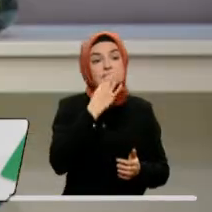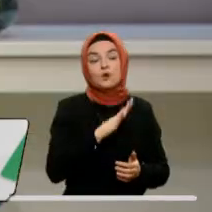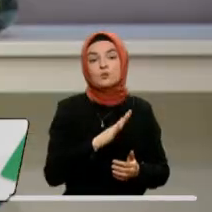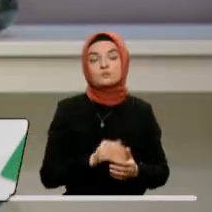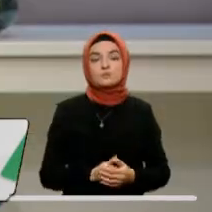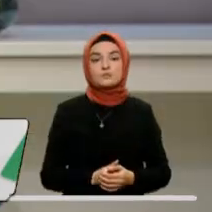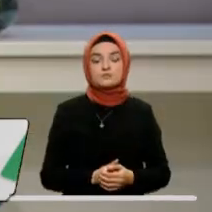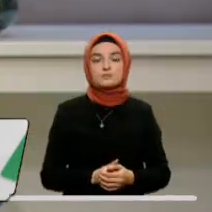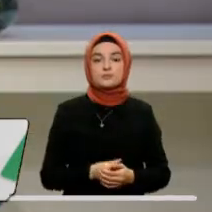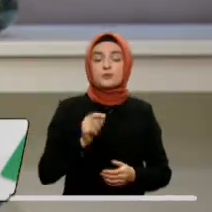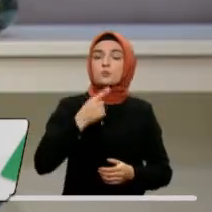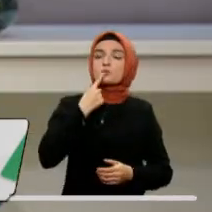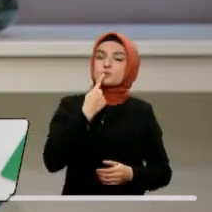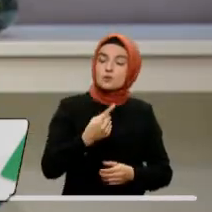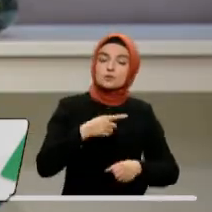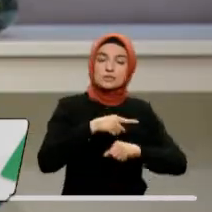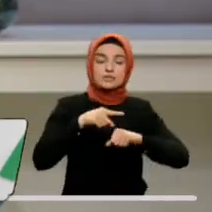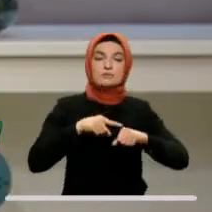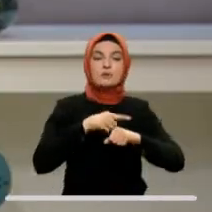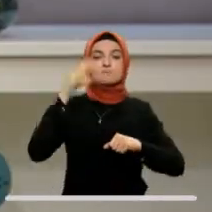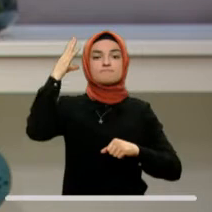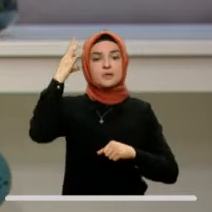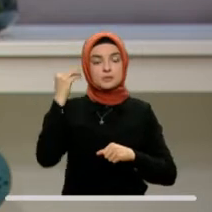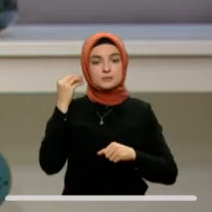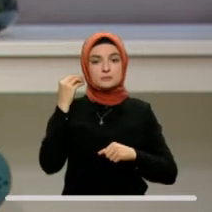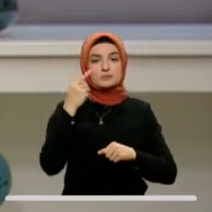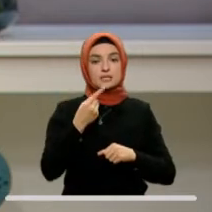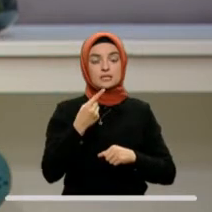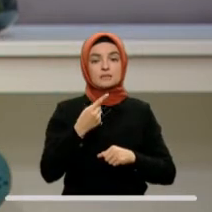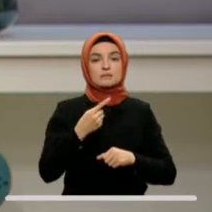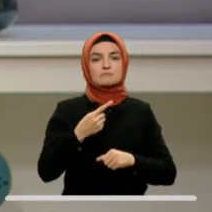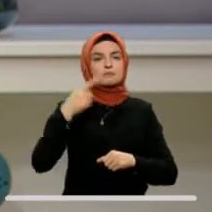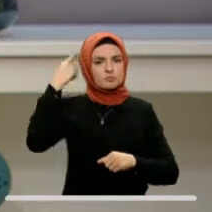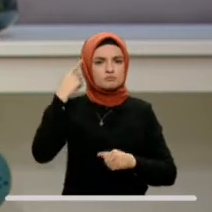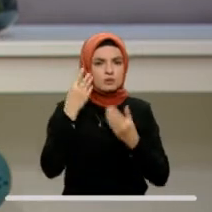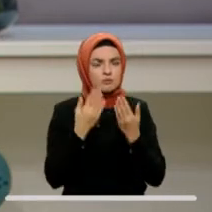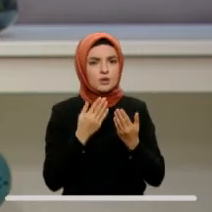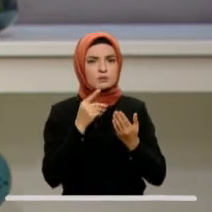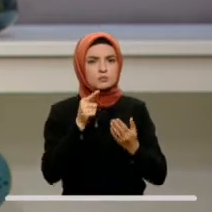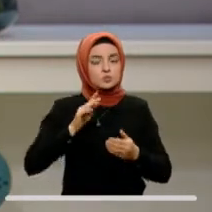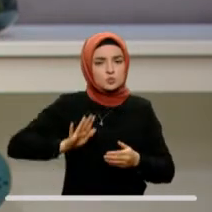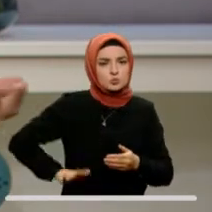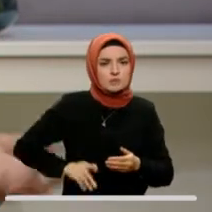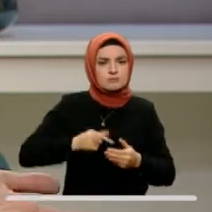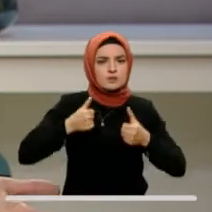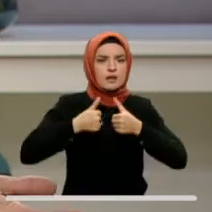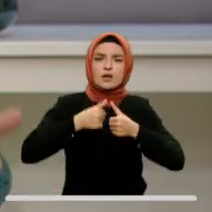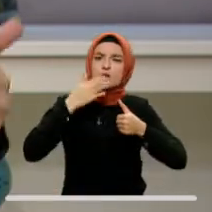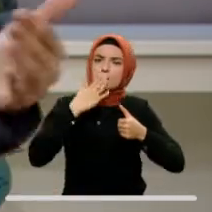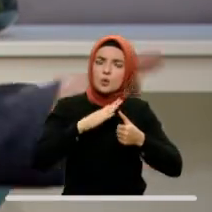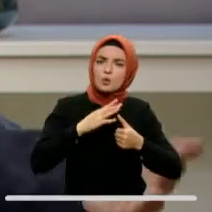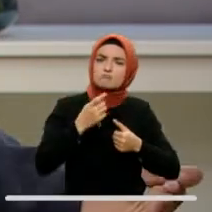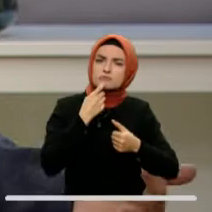bu söylediğiniz çağlarda anladığım kadarıyla tavrımız çok net olacak. Evet. Çocuğum senin için daha evlilik söz konusu değil. Daha zaman, yaşın